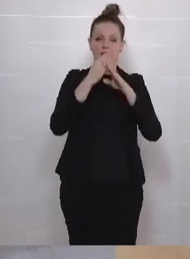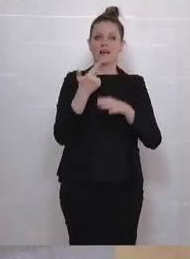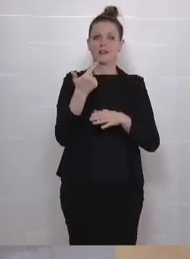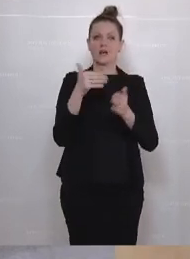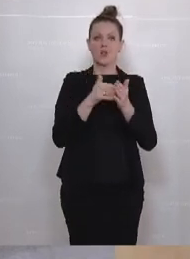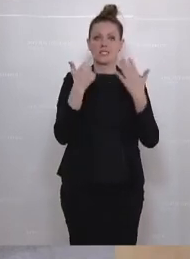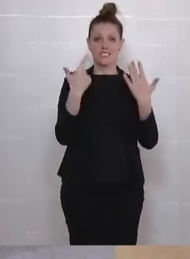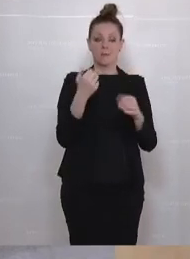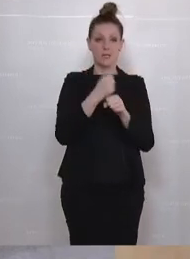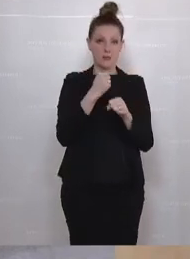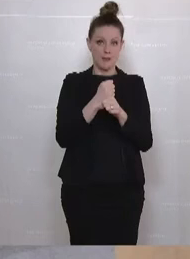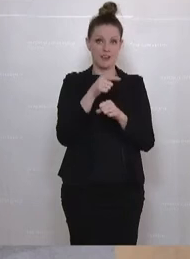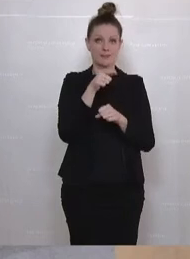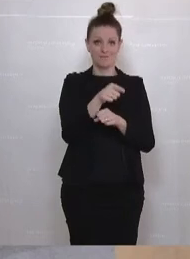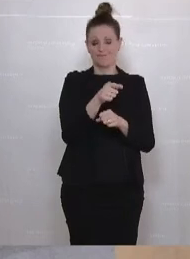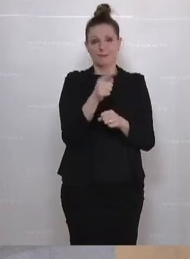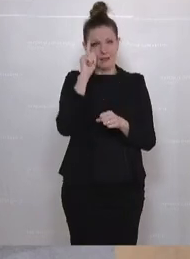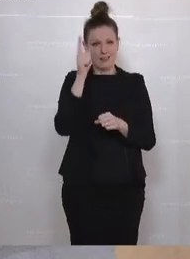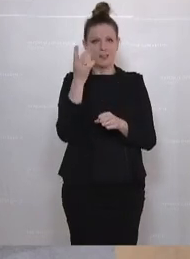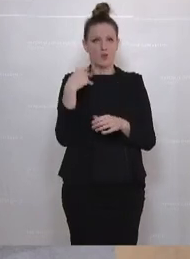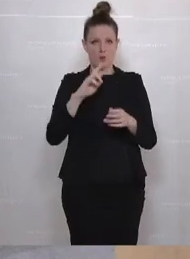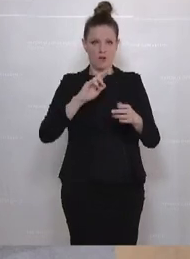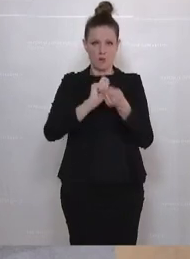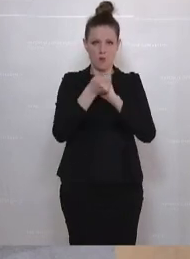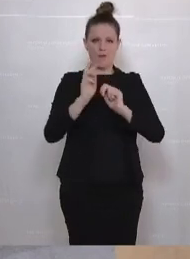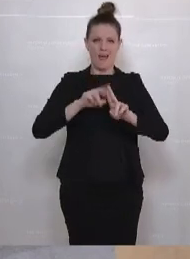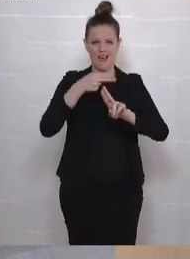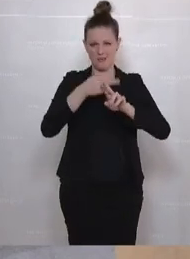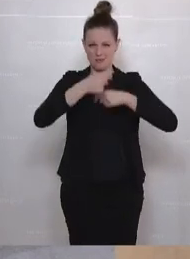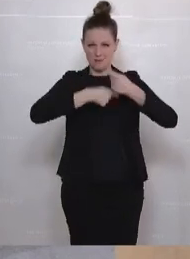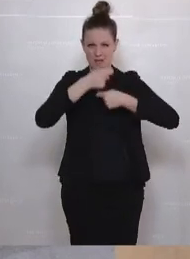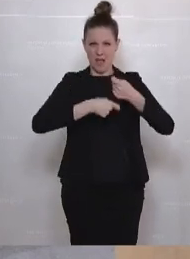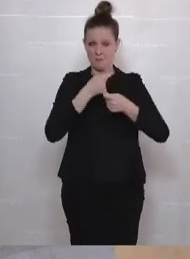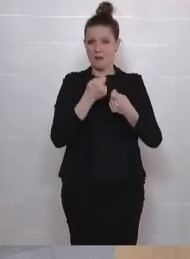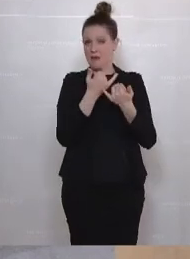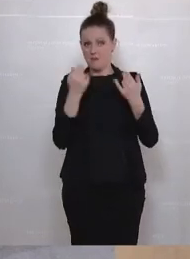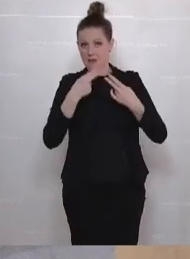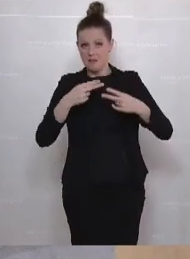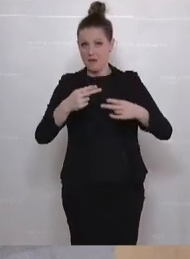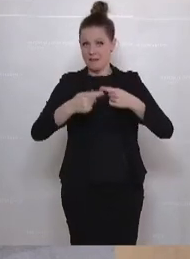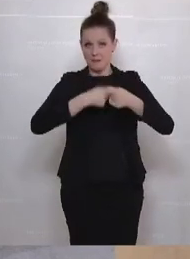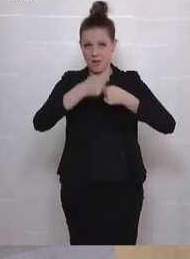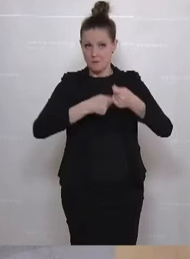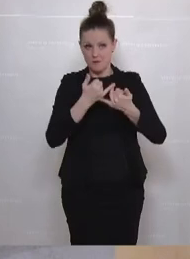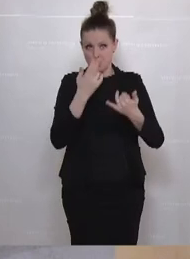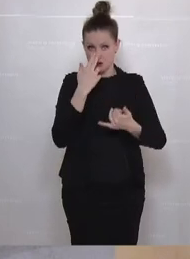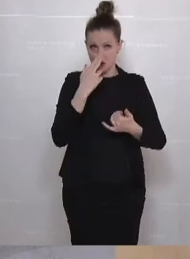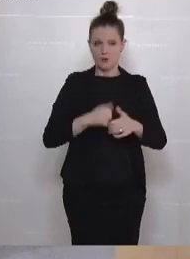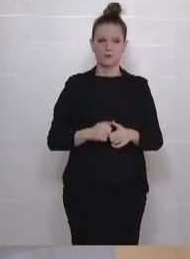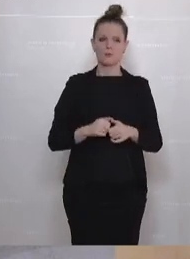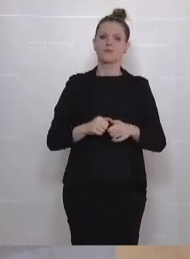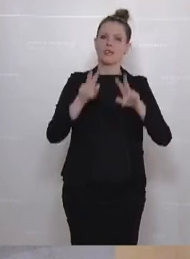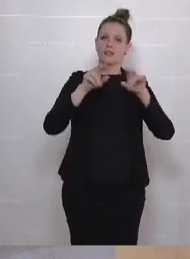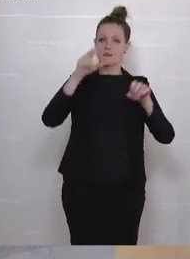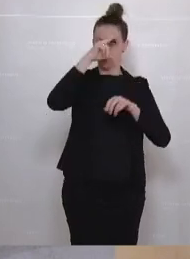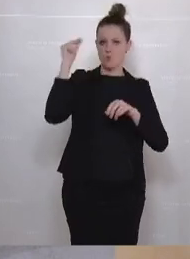erstellt. Wird wohl Zeit, immer wieder anzupassen oder daran zu arbeiten? Welche Bestrebungen gibt es, daran zu arbeiten? Und das Thema der